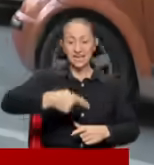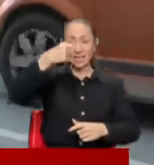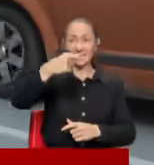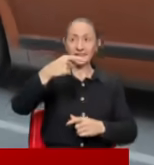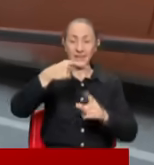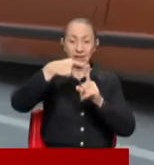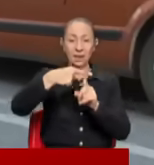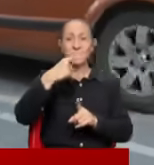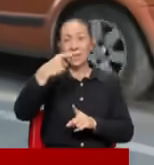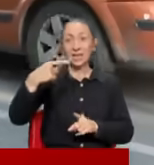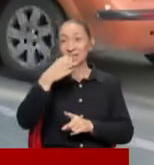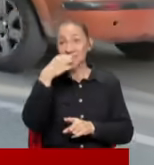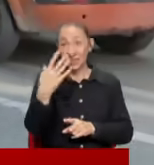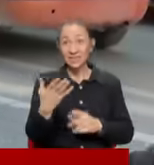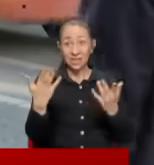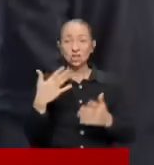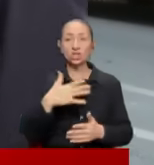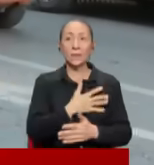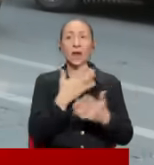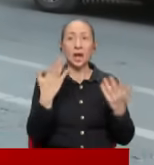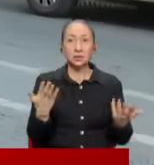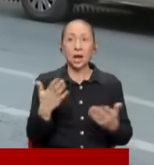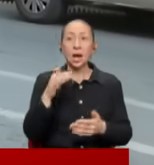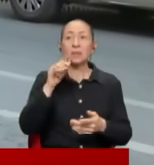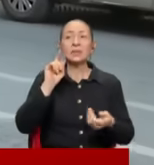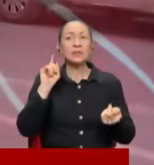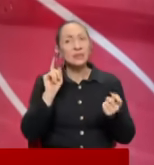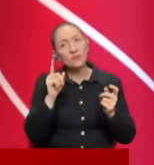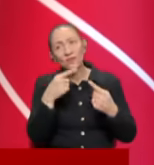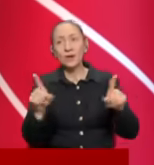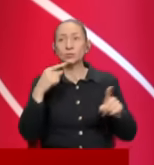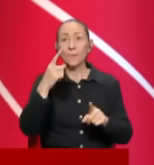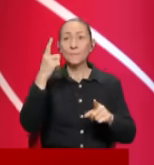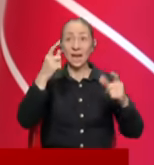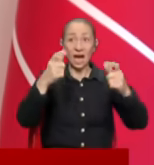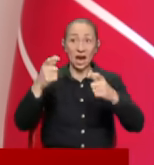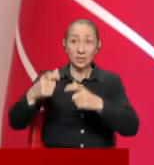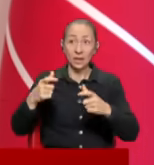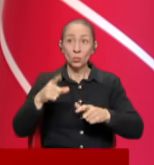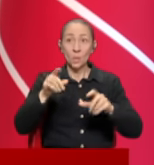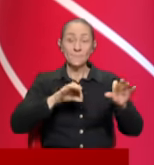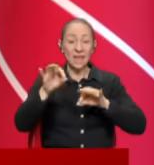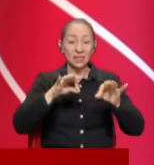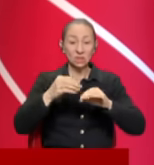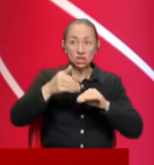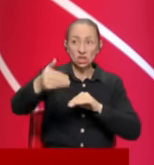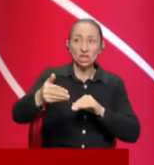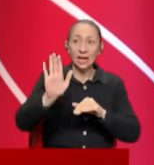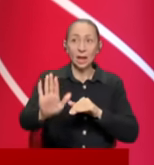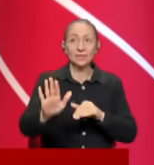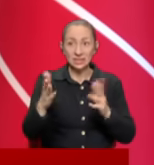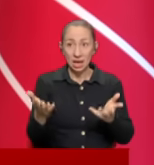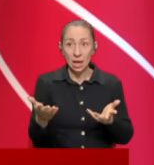izni getirdik denilse de CHP'liler aslında aksini iddia ediyor. Belli alanların bu planlamanın dışında bırakılmış